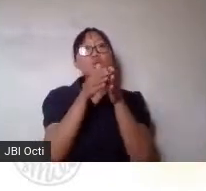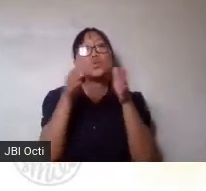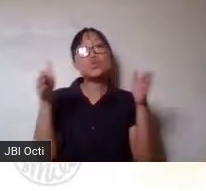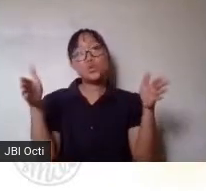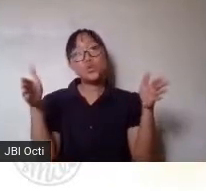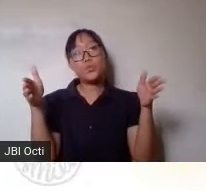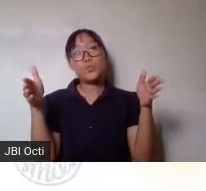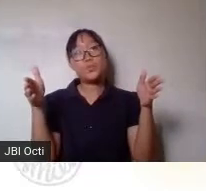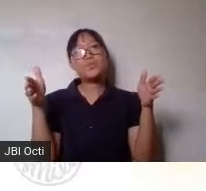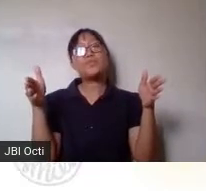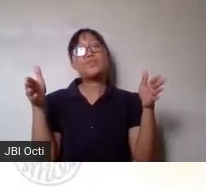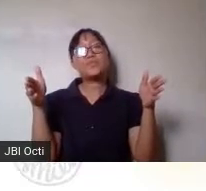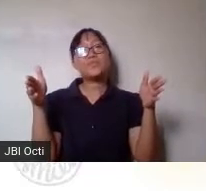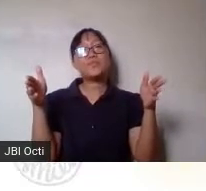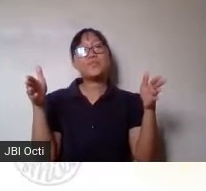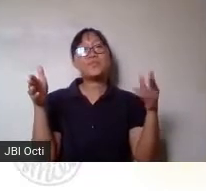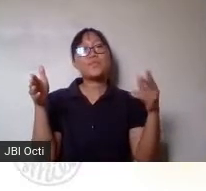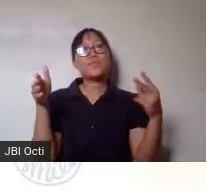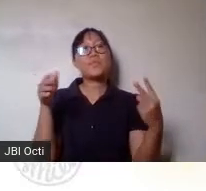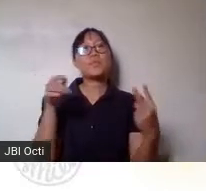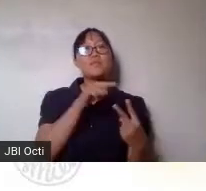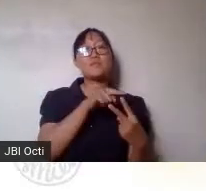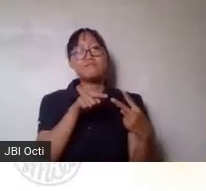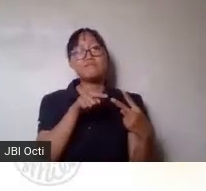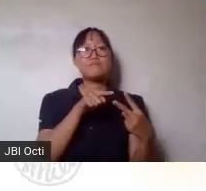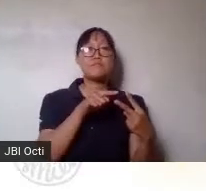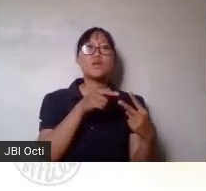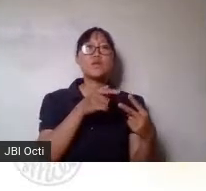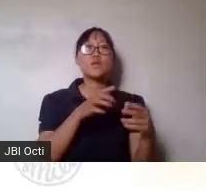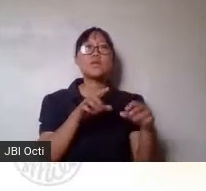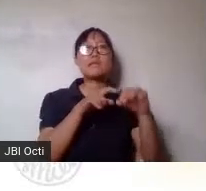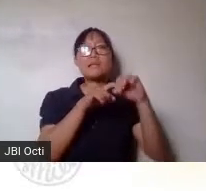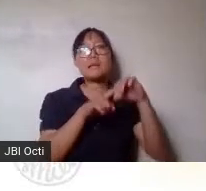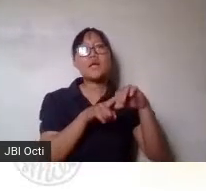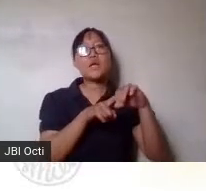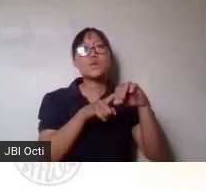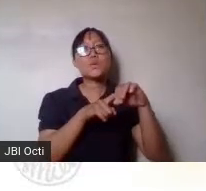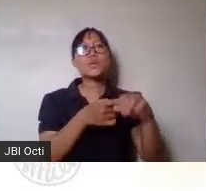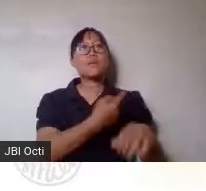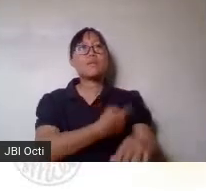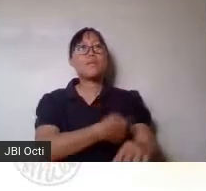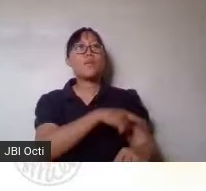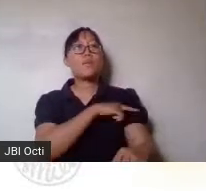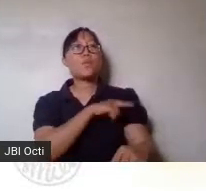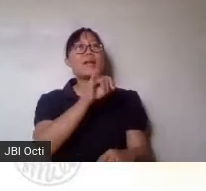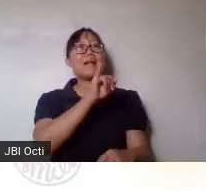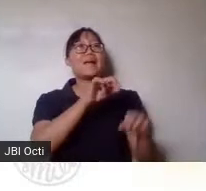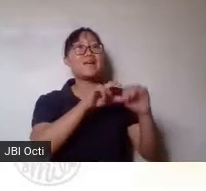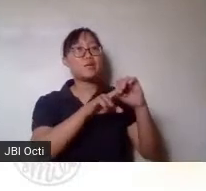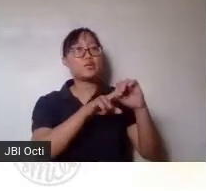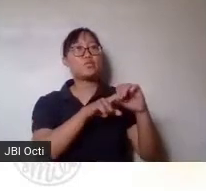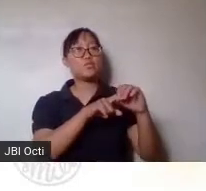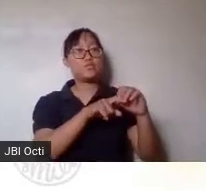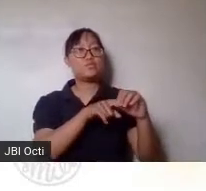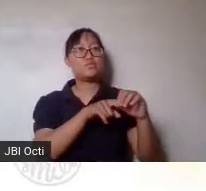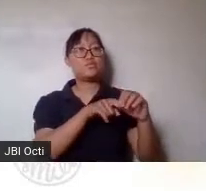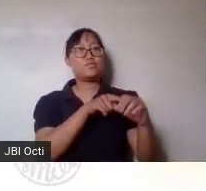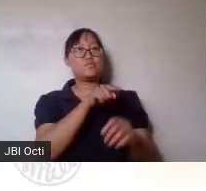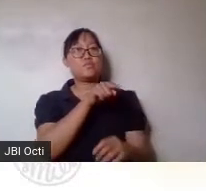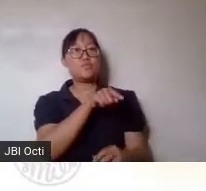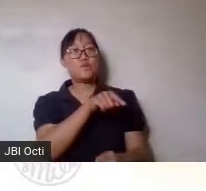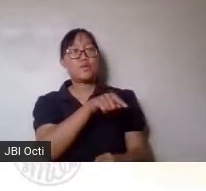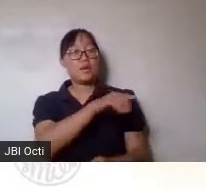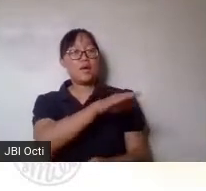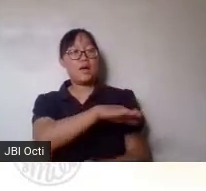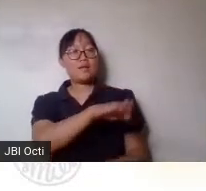berkaitan dengan kemampuan IQ yang kemudian dimiliki oleh seorang anak ya. Nah, pada kasus-kasus yang kita